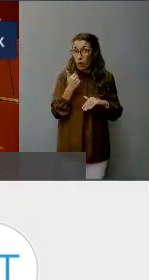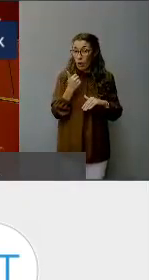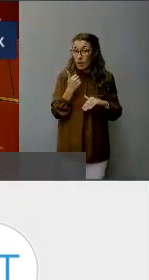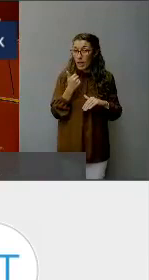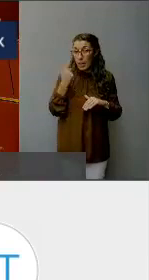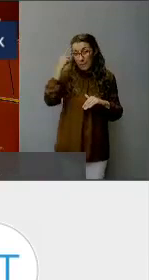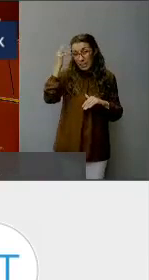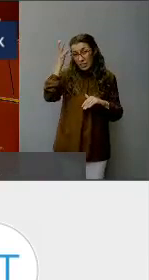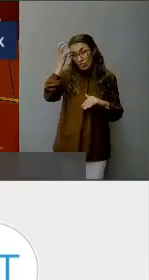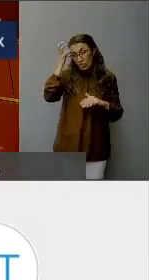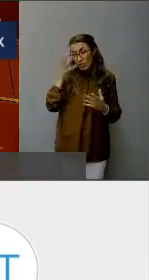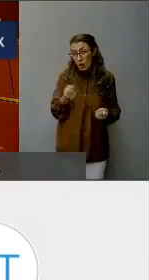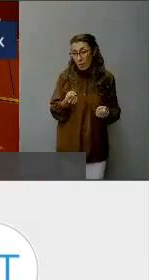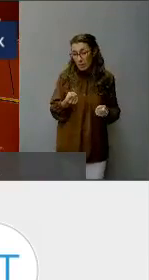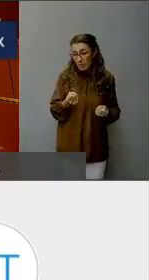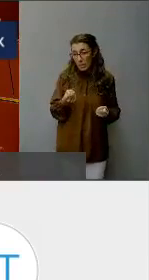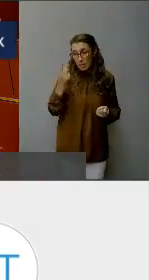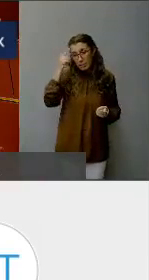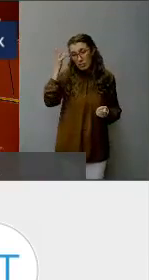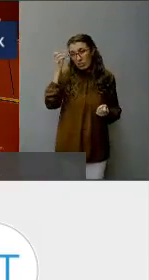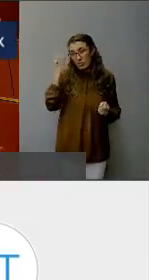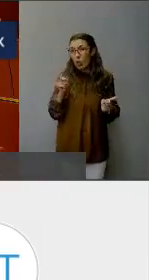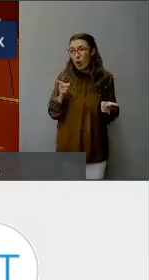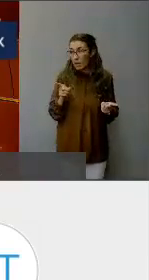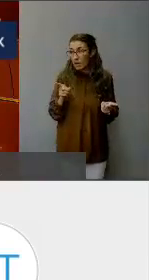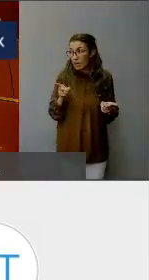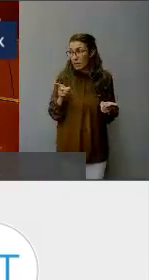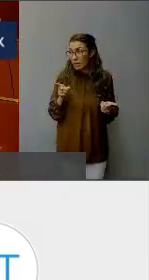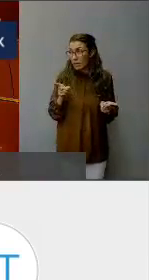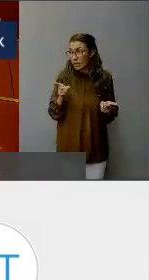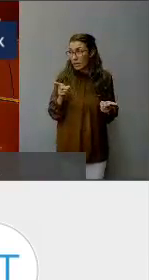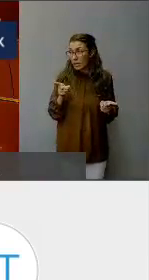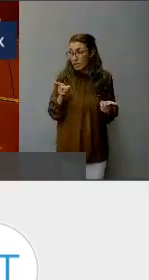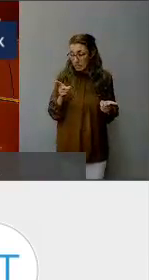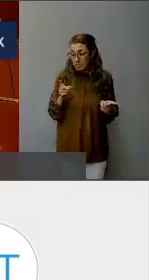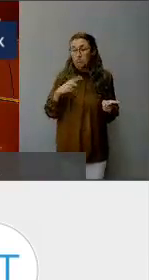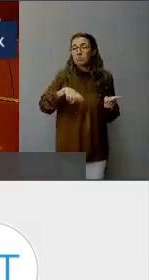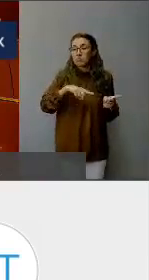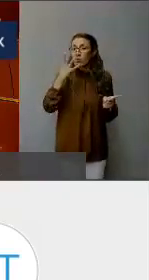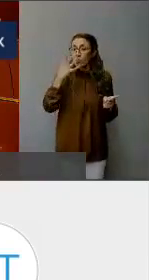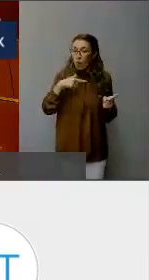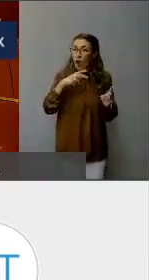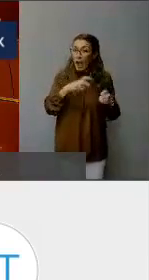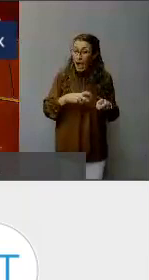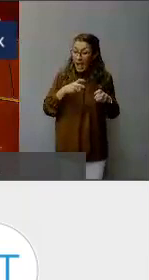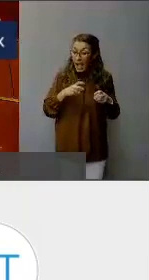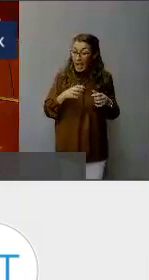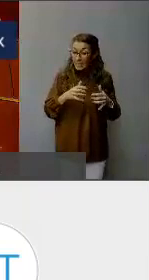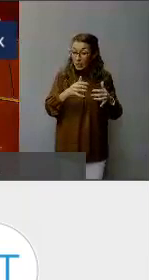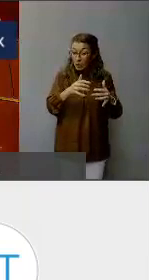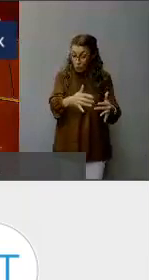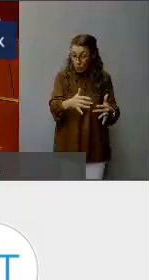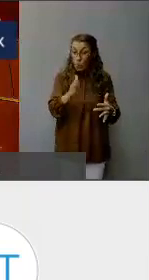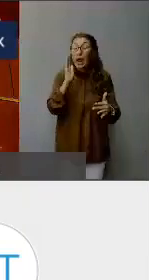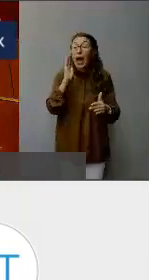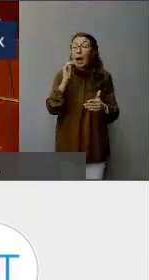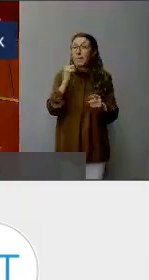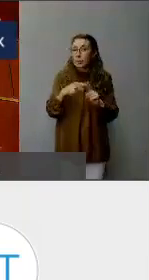è il principio è per sviluppare l'agricoltura e per combattere lo spopolamento